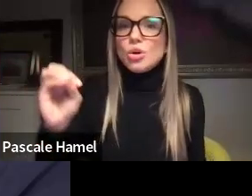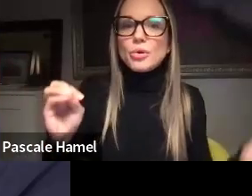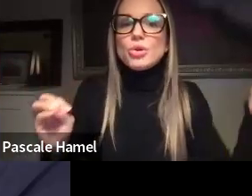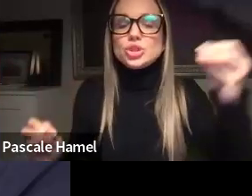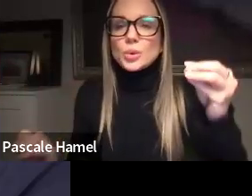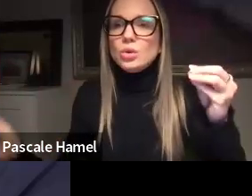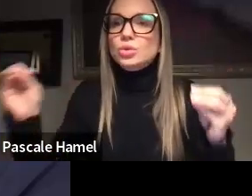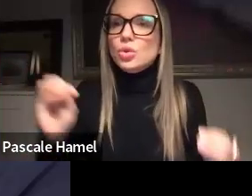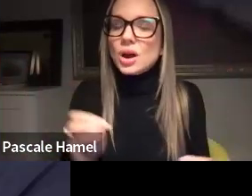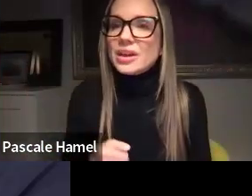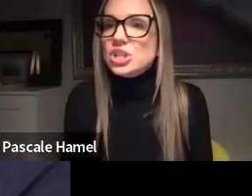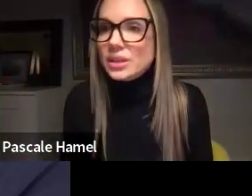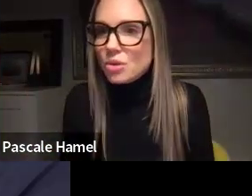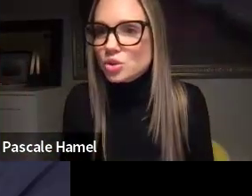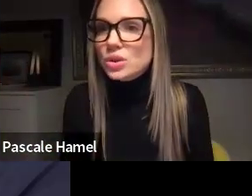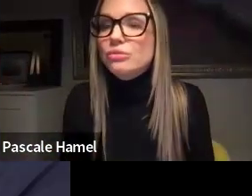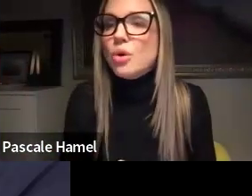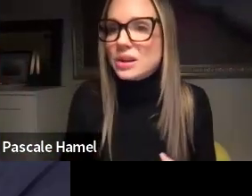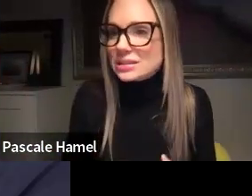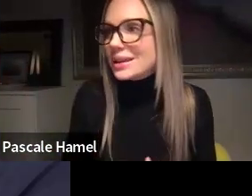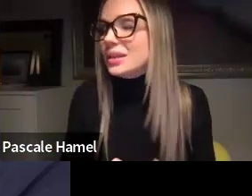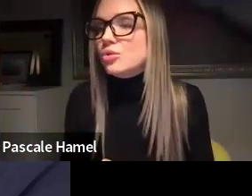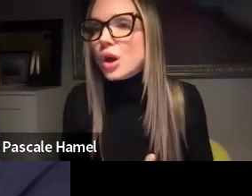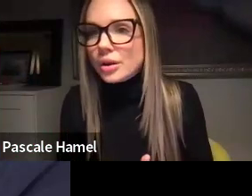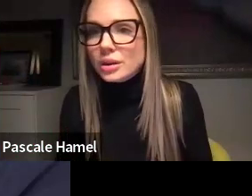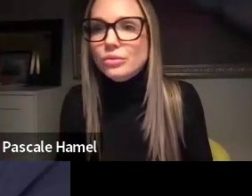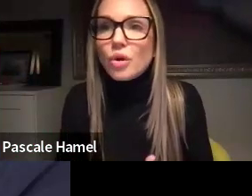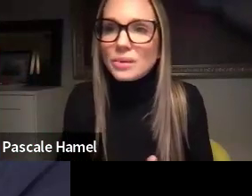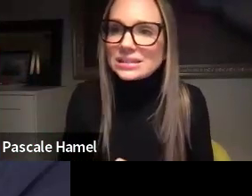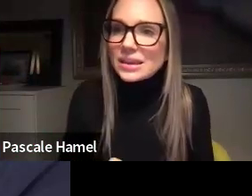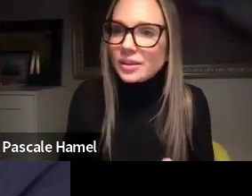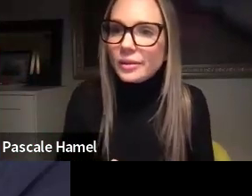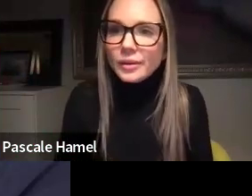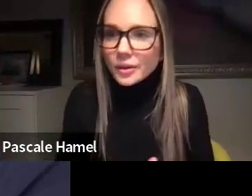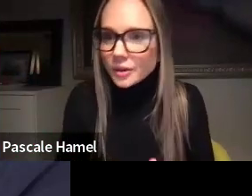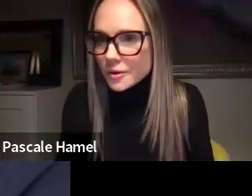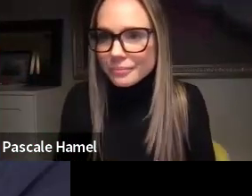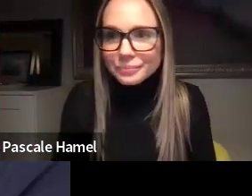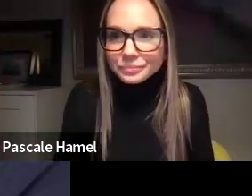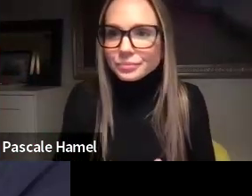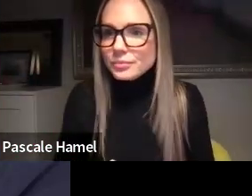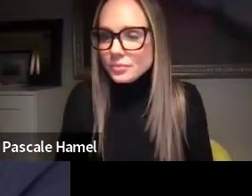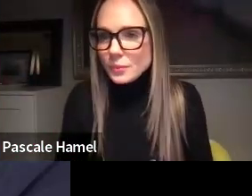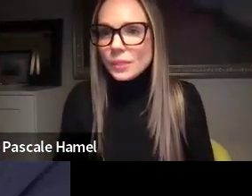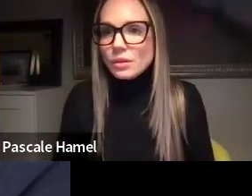Et après ça, on peut construire autour en achetant des morceaux qui nous font plaisir, des couleurs qui nous font plaisir.